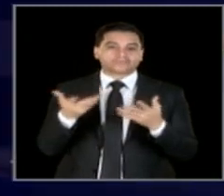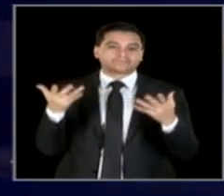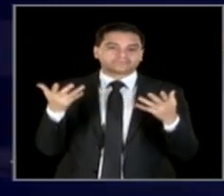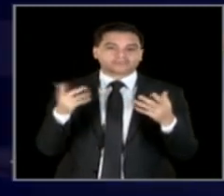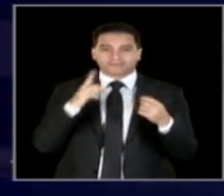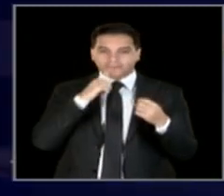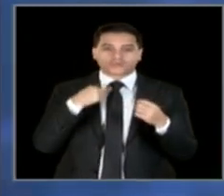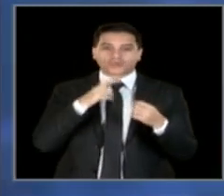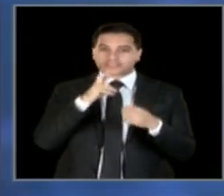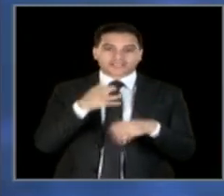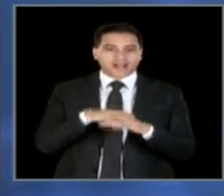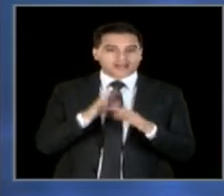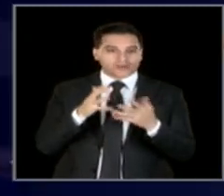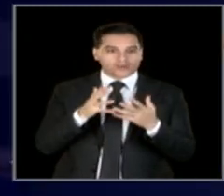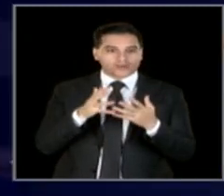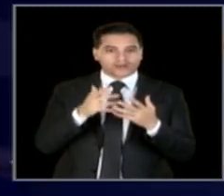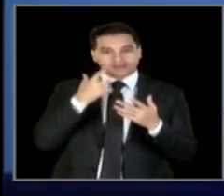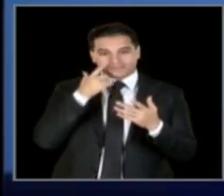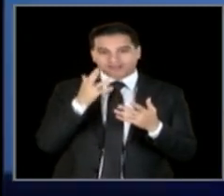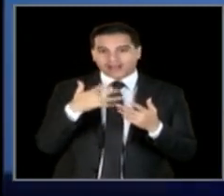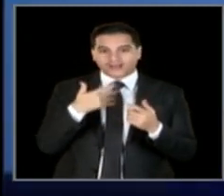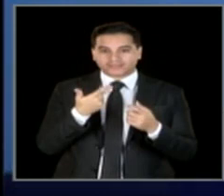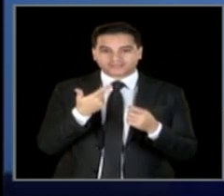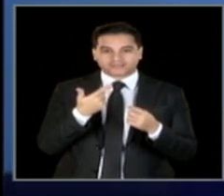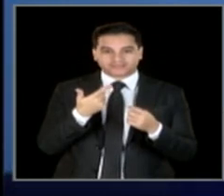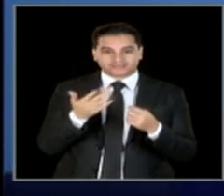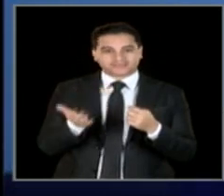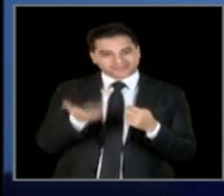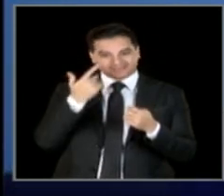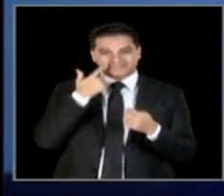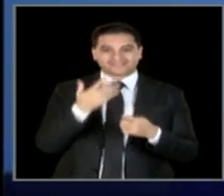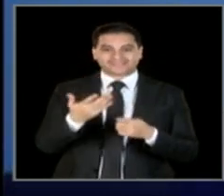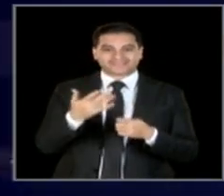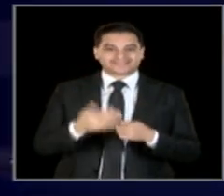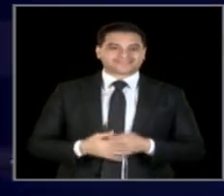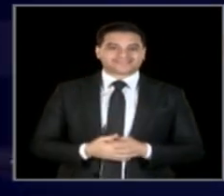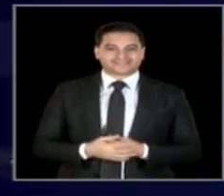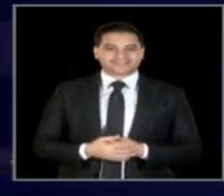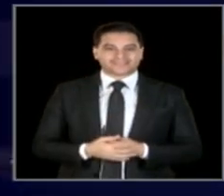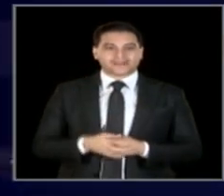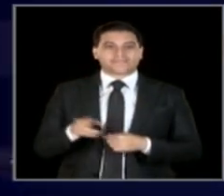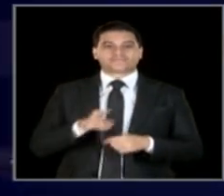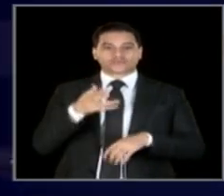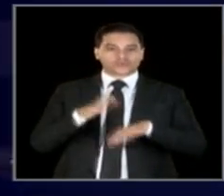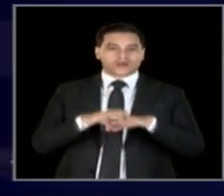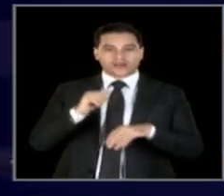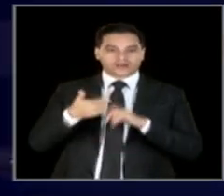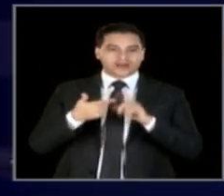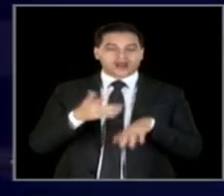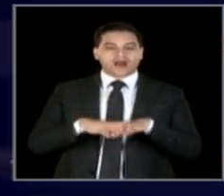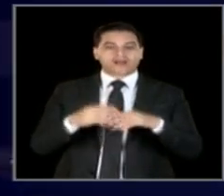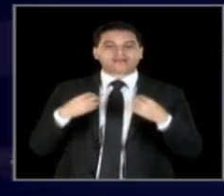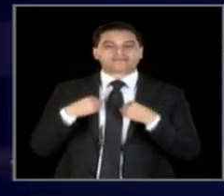ولا نسال في الكوره؟ يا ريت. ايه رايك؟ ماشي، اتفقنا. السؤال اللي جاي